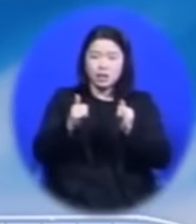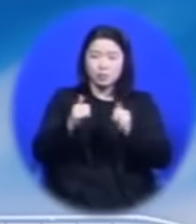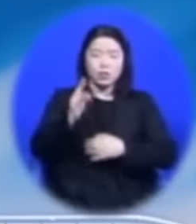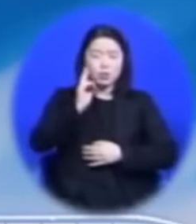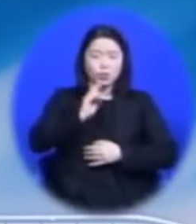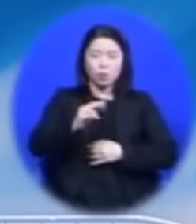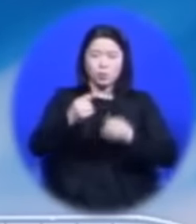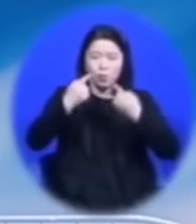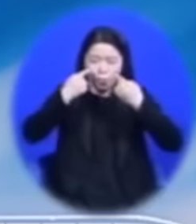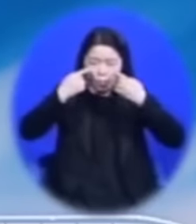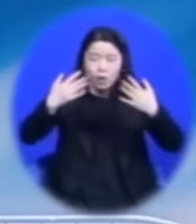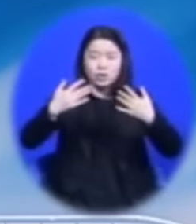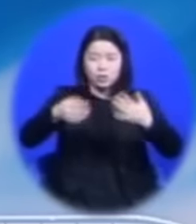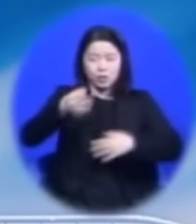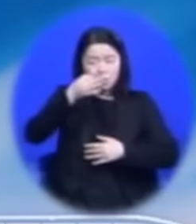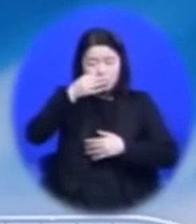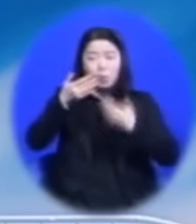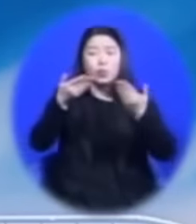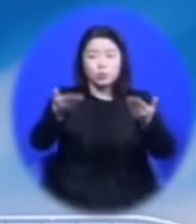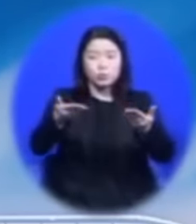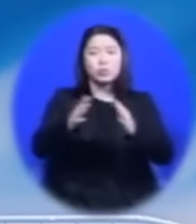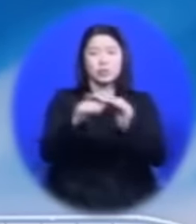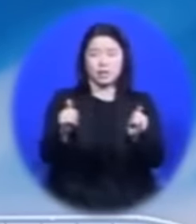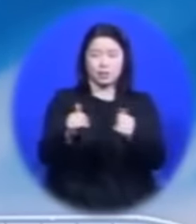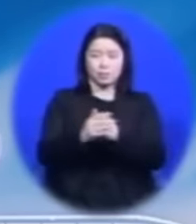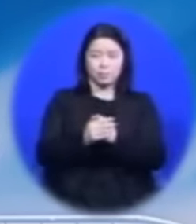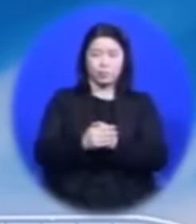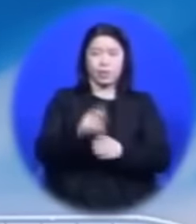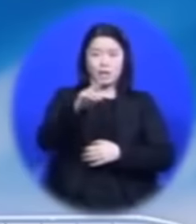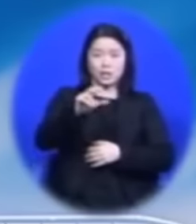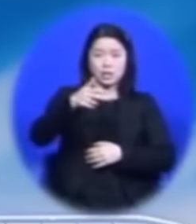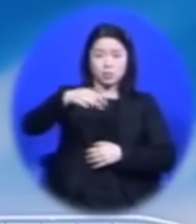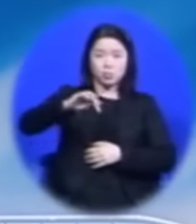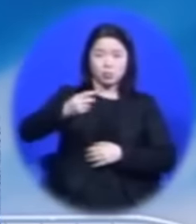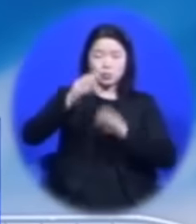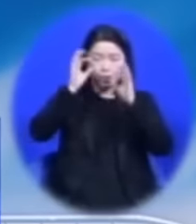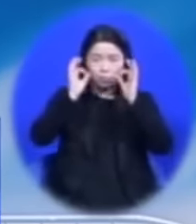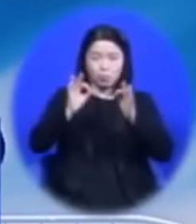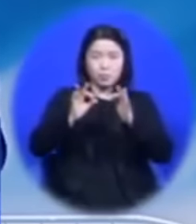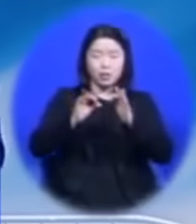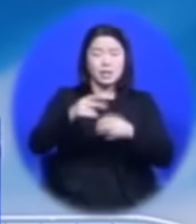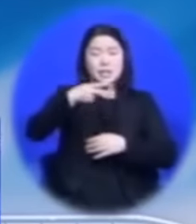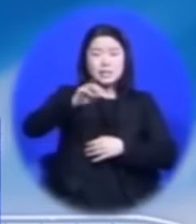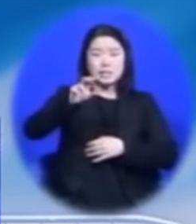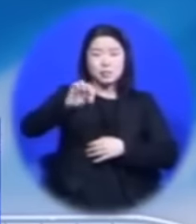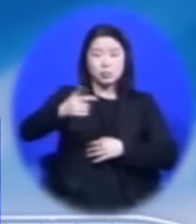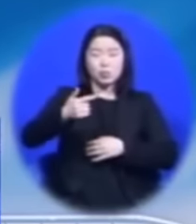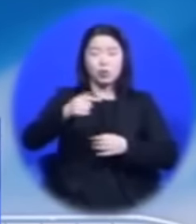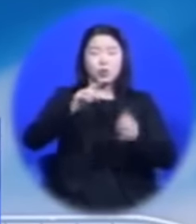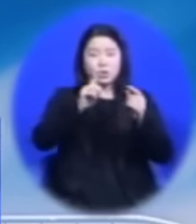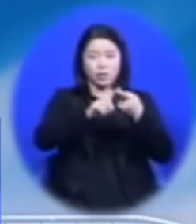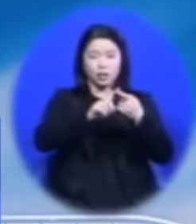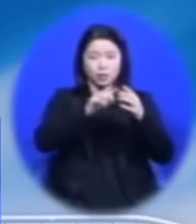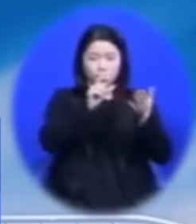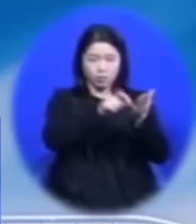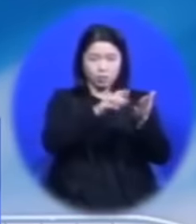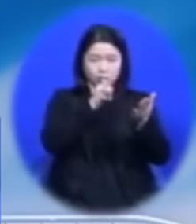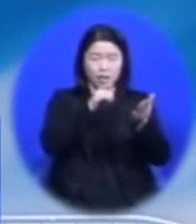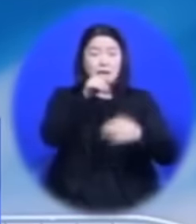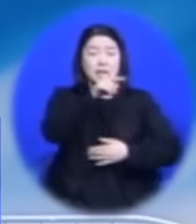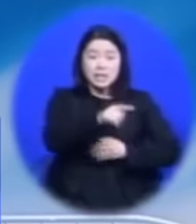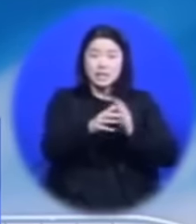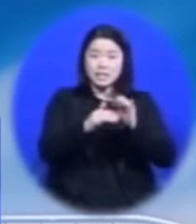뚜렷하게 보인 사람이었어요. 25절에 보면 시므온에 대해서 말하기를, 이 사람은